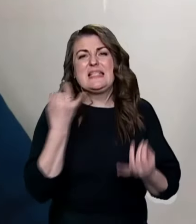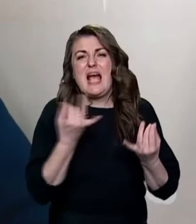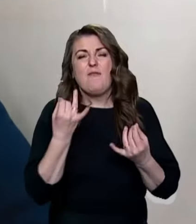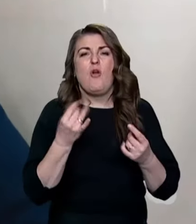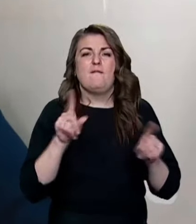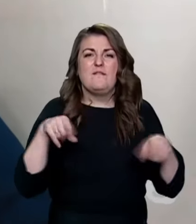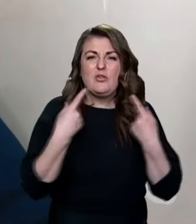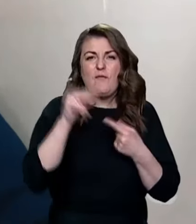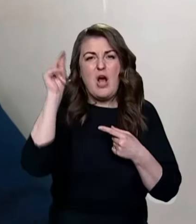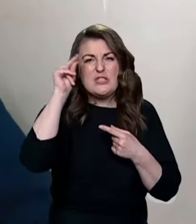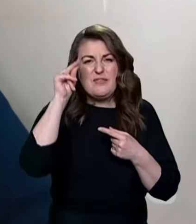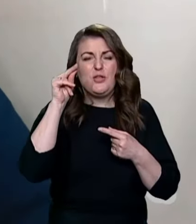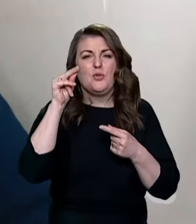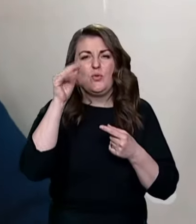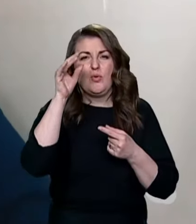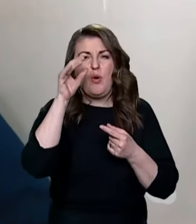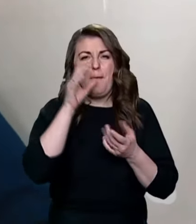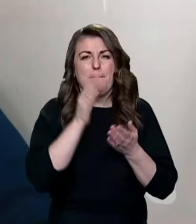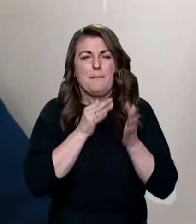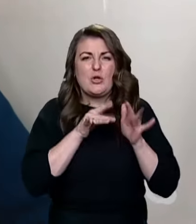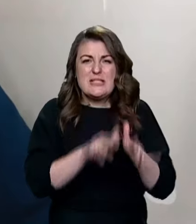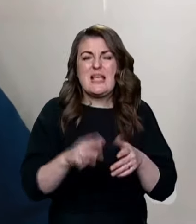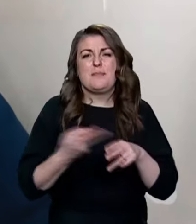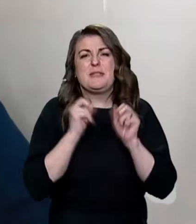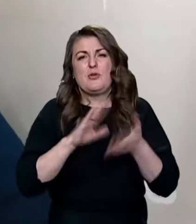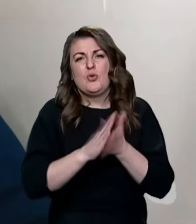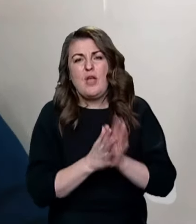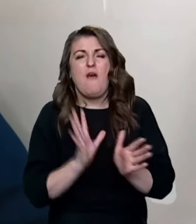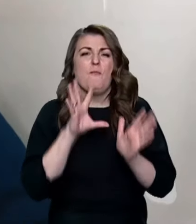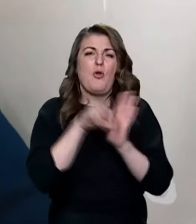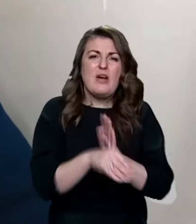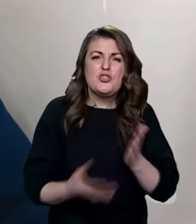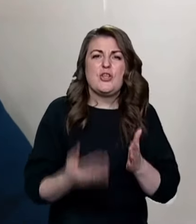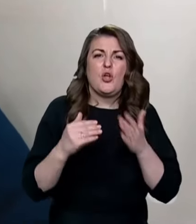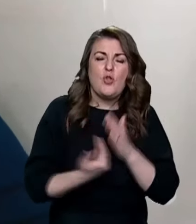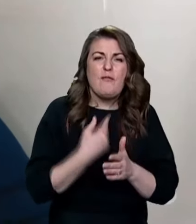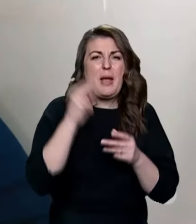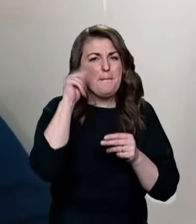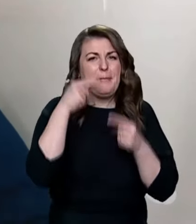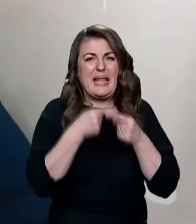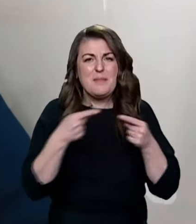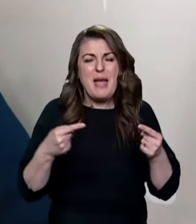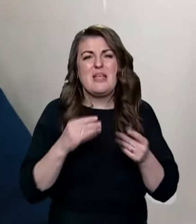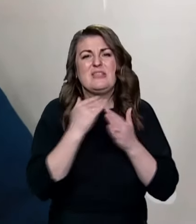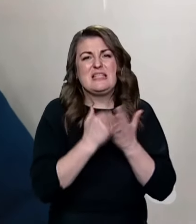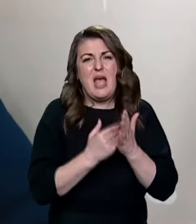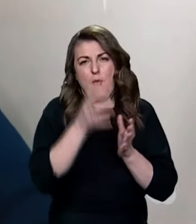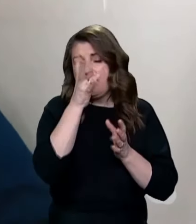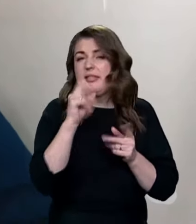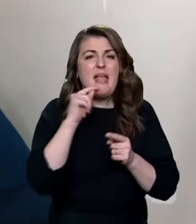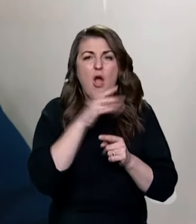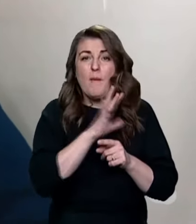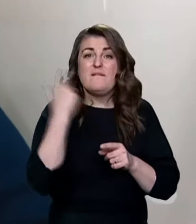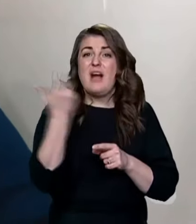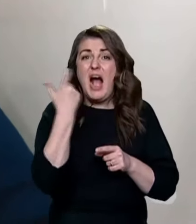відновлення освітнього процесу, цікавило безпекова ситуація, цікавило впровадження нових предметів в систему освіти, не економія.